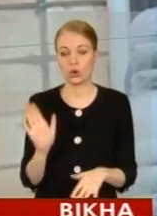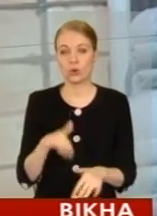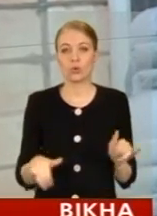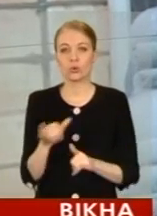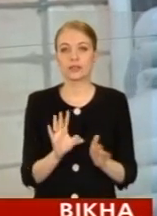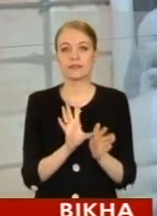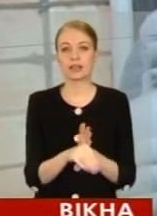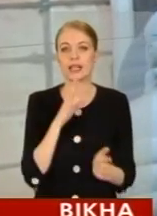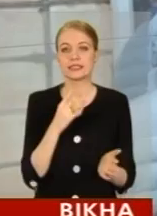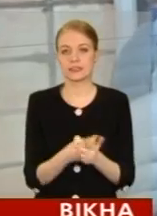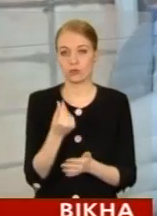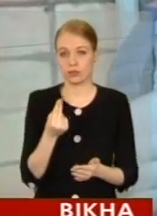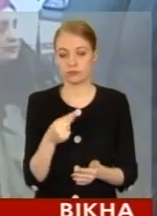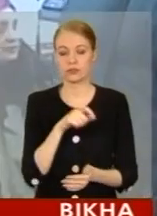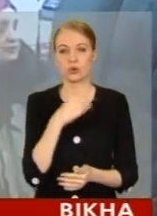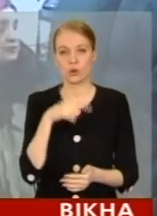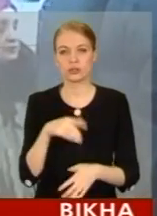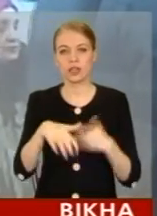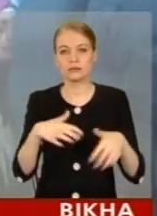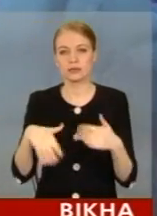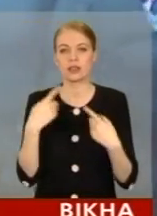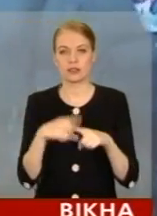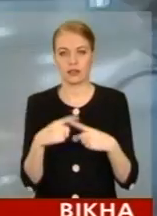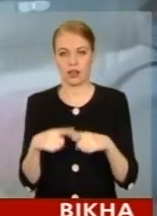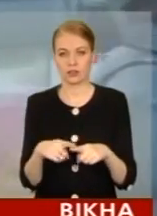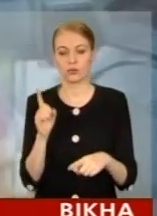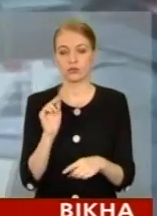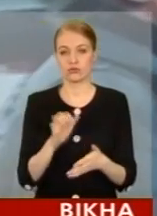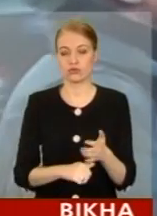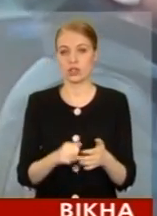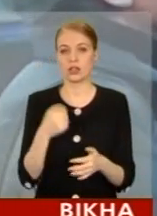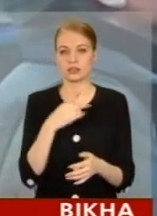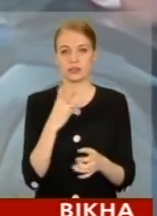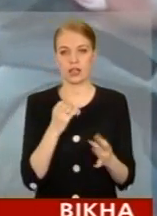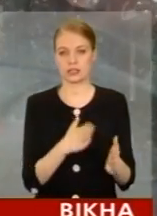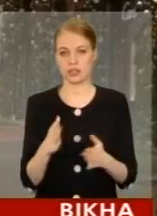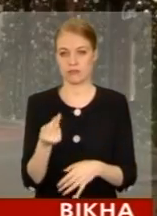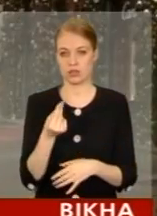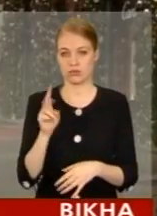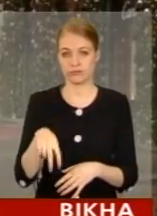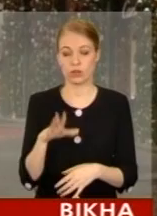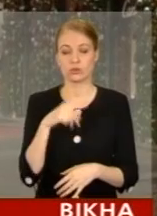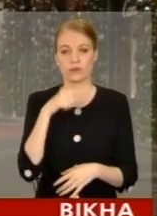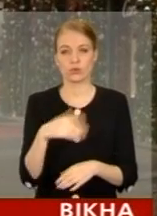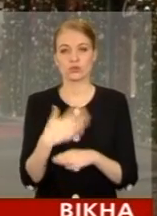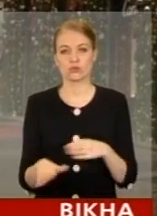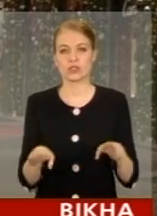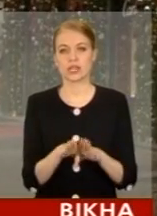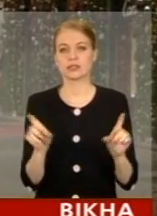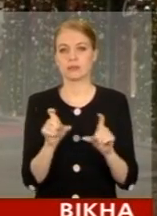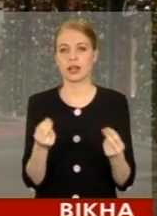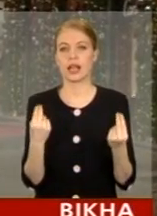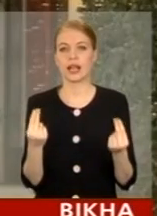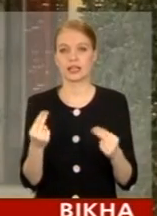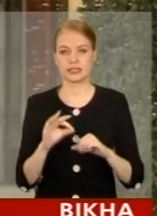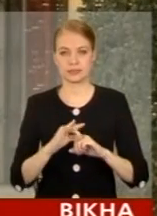кудись укласти свої кревні, тепер росіяни розгрібають побутову техніку. Через нестабільну валюту в Росії вже закрилися магазини